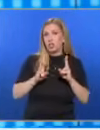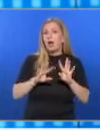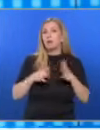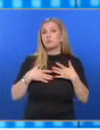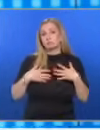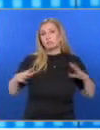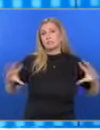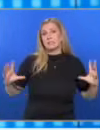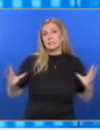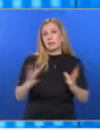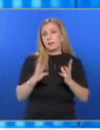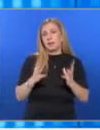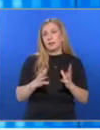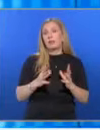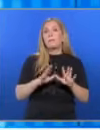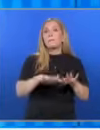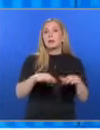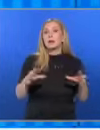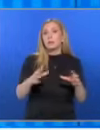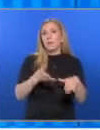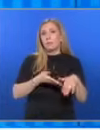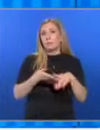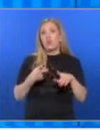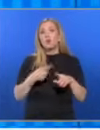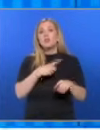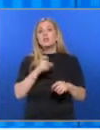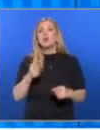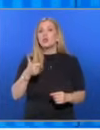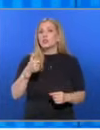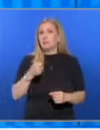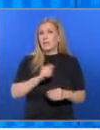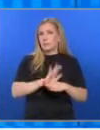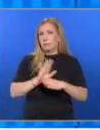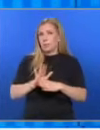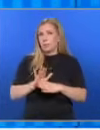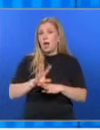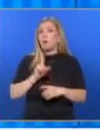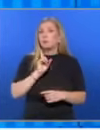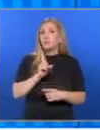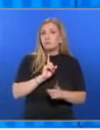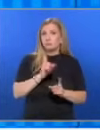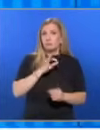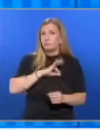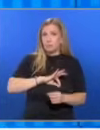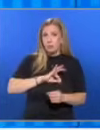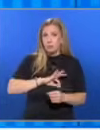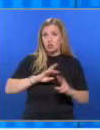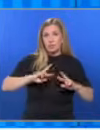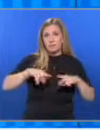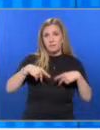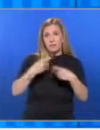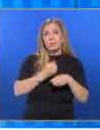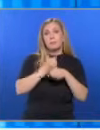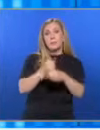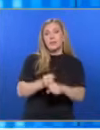че съберат необходимата парламентарна подкрепа от 160 народни представители. Ако обаче не получат такава, ще върнат